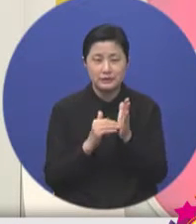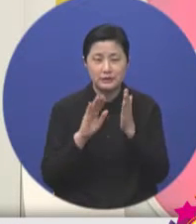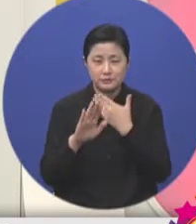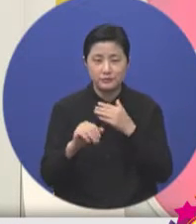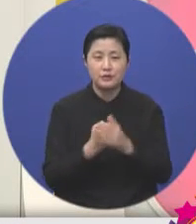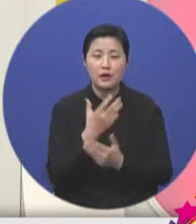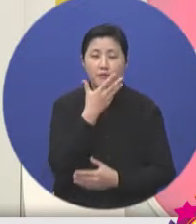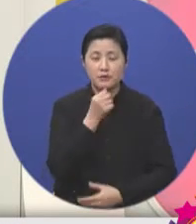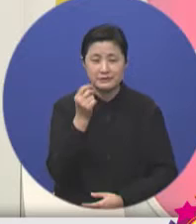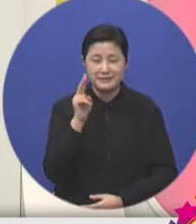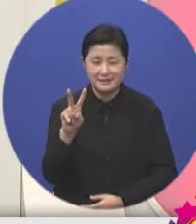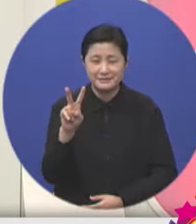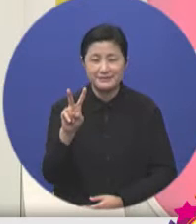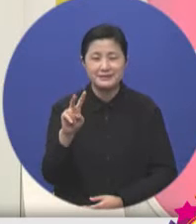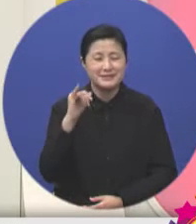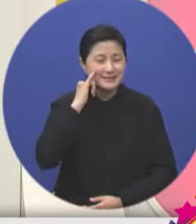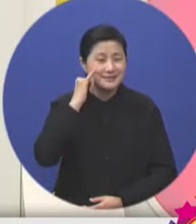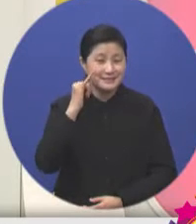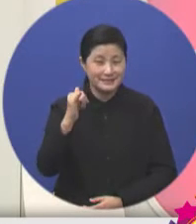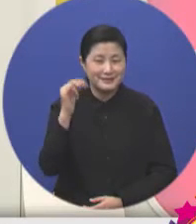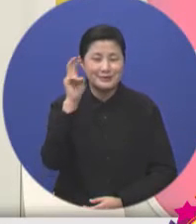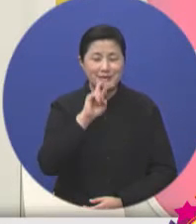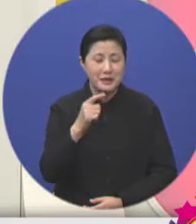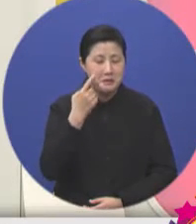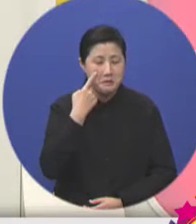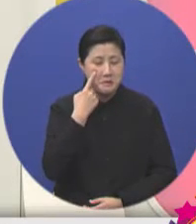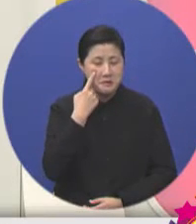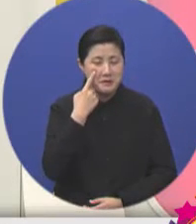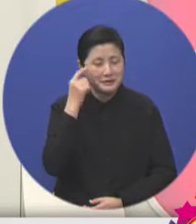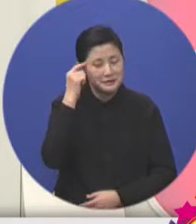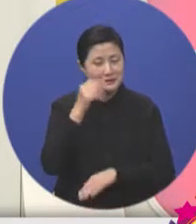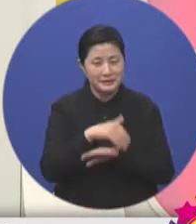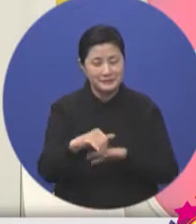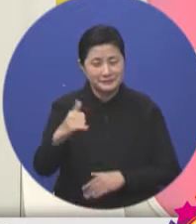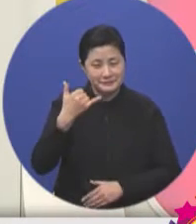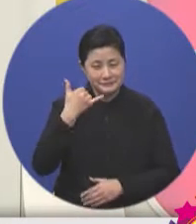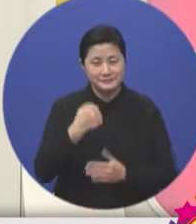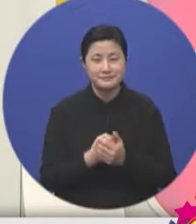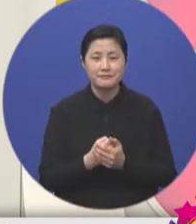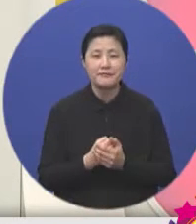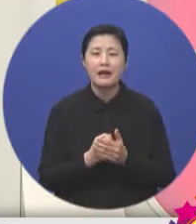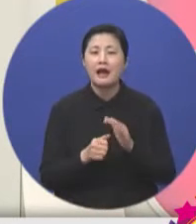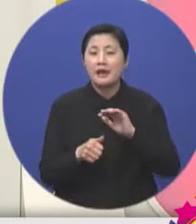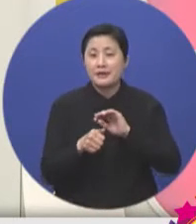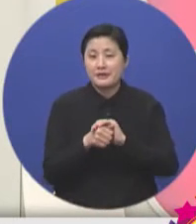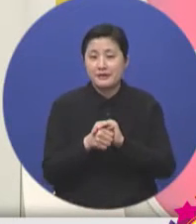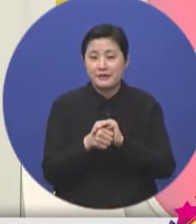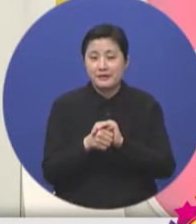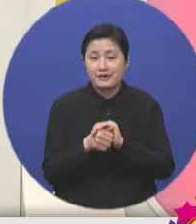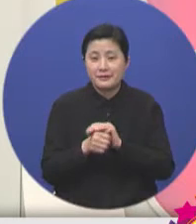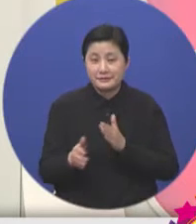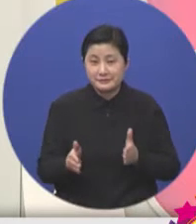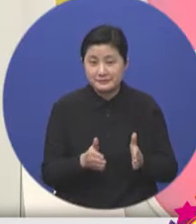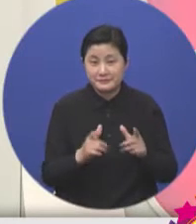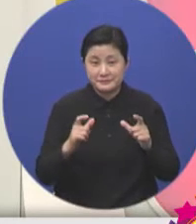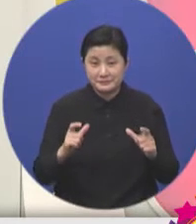복지 TV 이제 전화해가지고 노래 한번 해보려고 했습니다. 경상도신가요? 예,